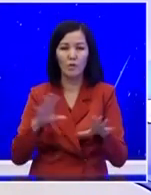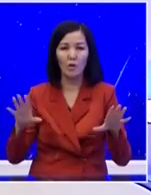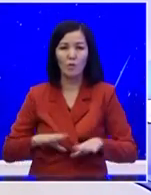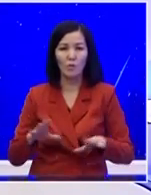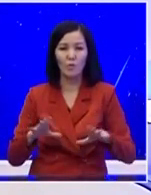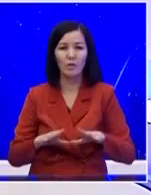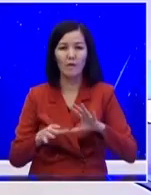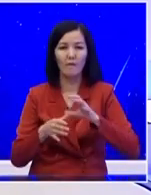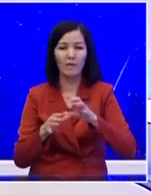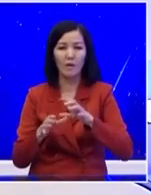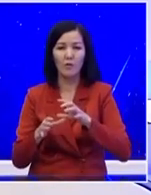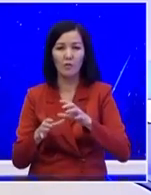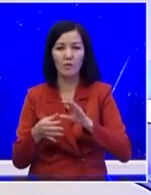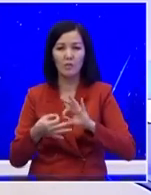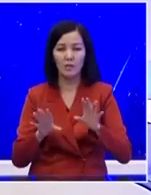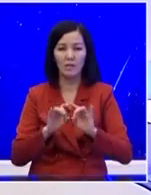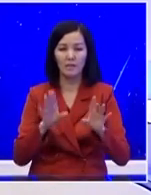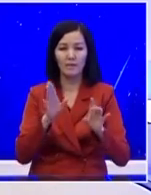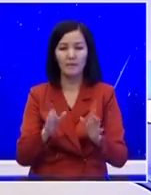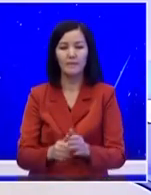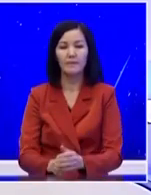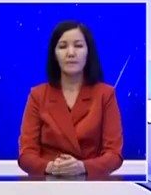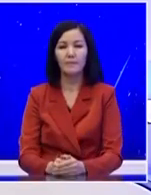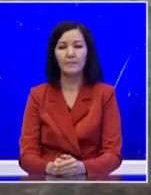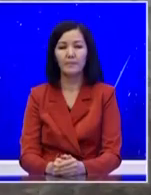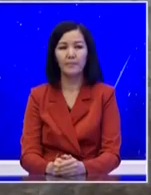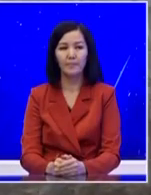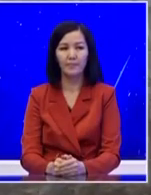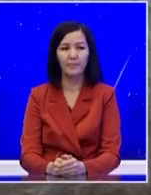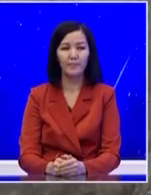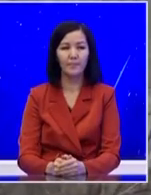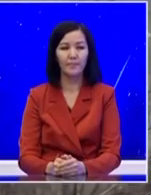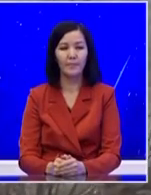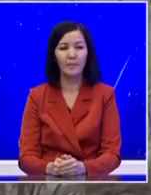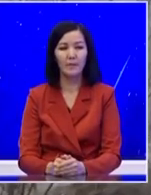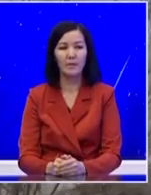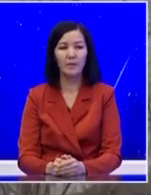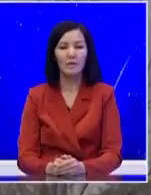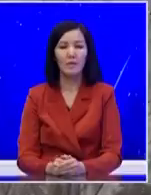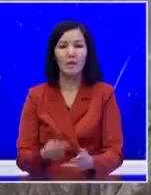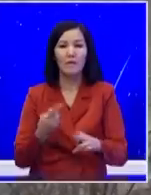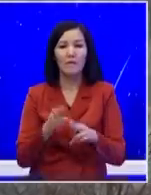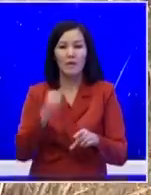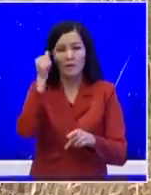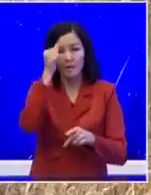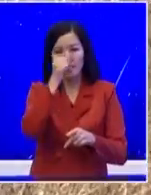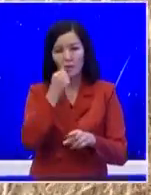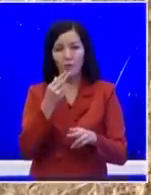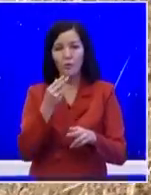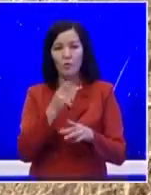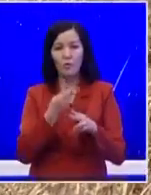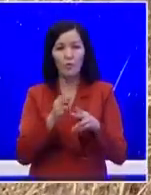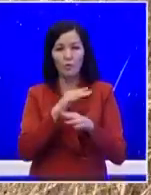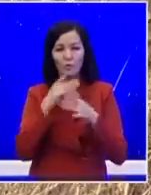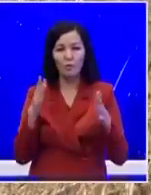вертолетные патрули, рассказывает Антон Хатиновский. Год текущий уже отметился в сводках пожарных не